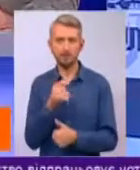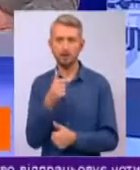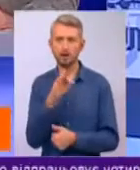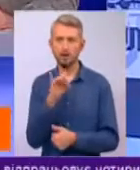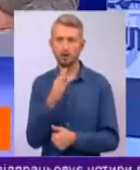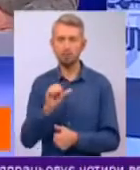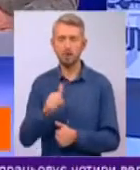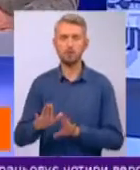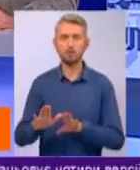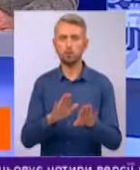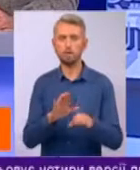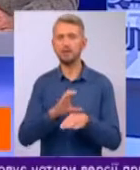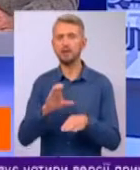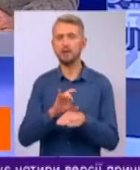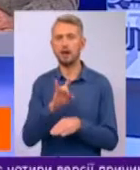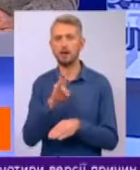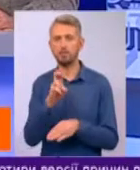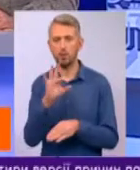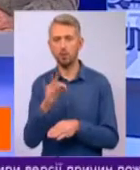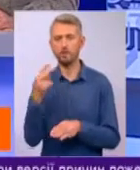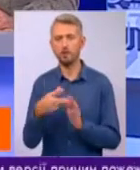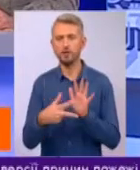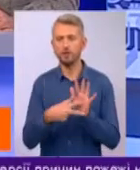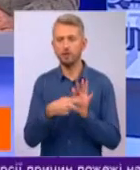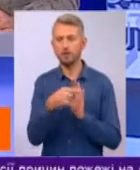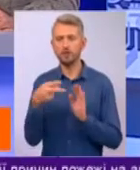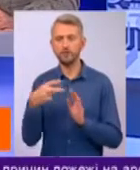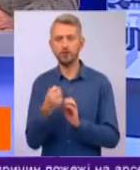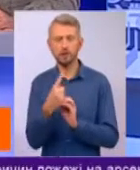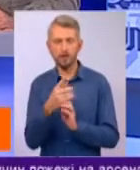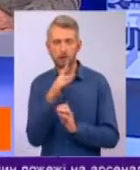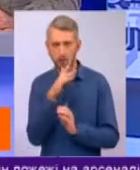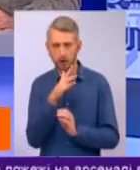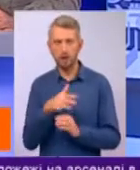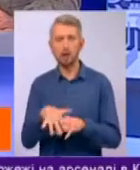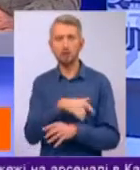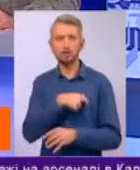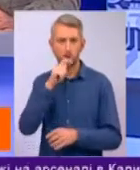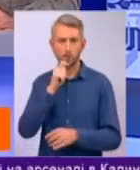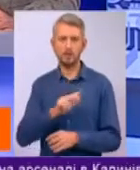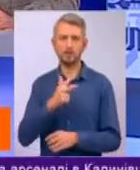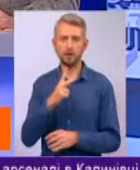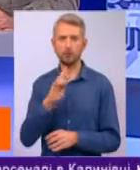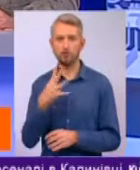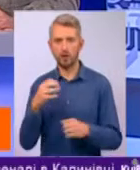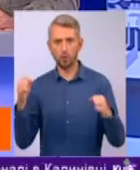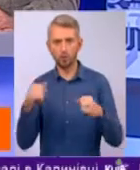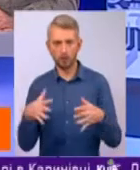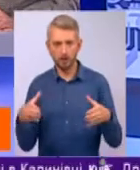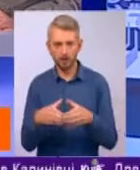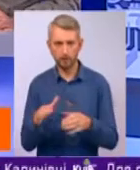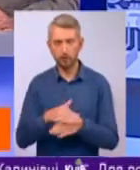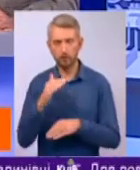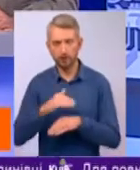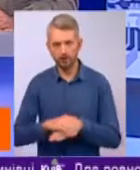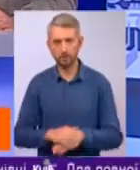Гавриш, перший заступник секретаря РНБО 2008-2011 роки, народний депутат України 3-го-4-го скликання. Доброго вечора.